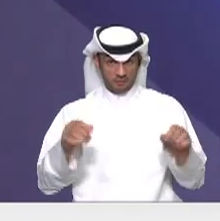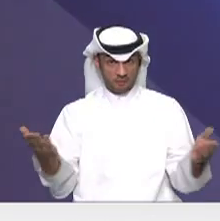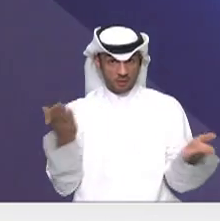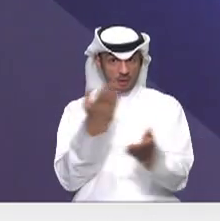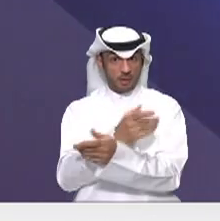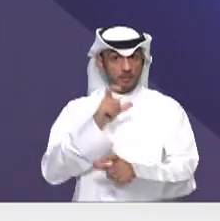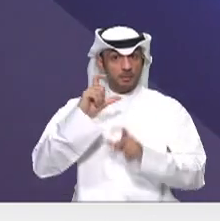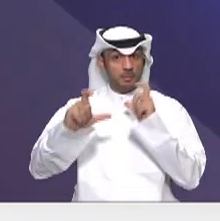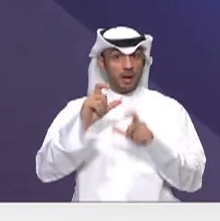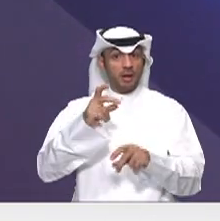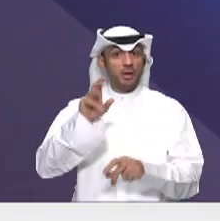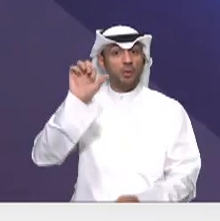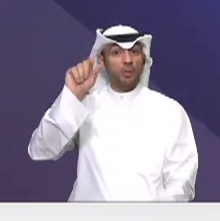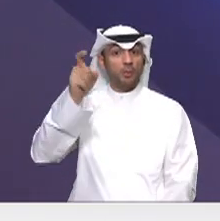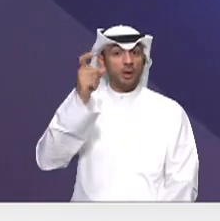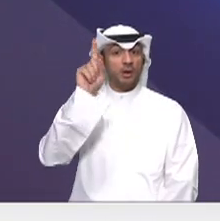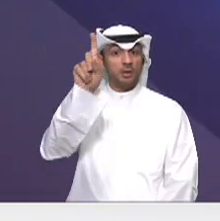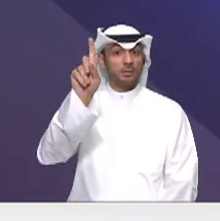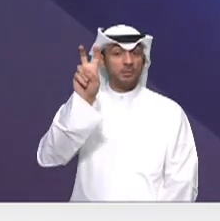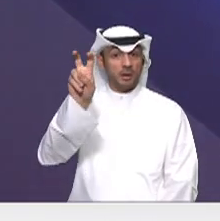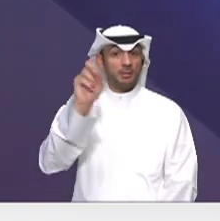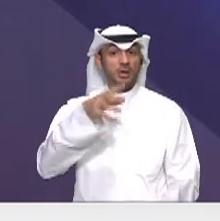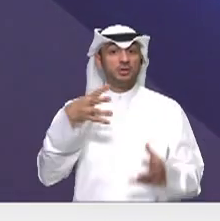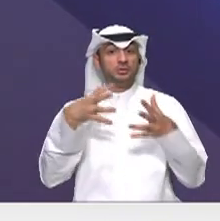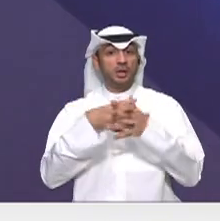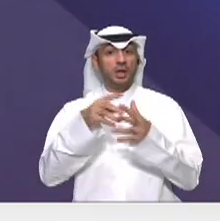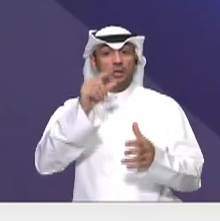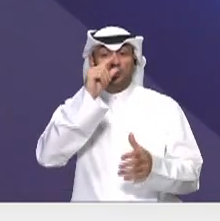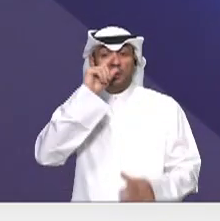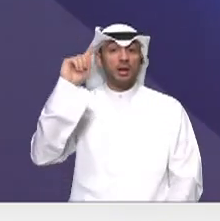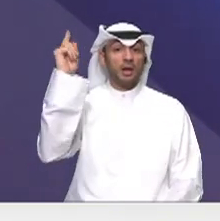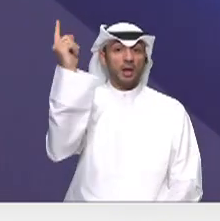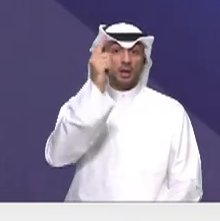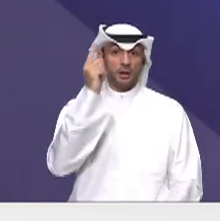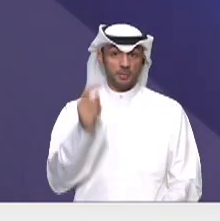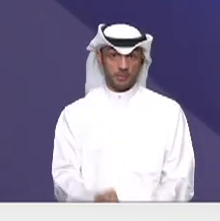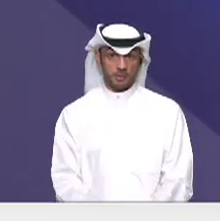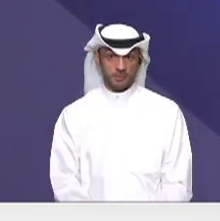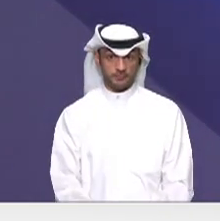ومركز دبي المالي العالمي. لقناة الأخبار سالي الأسعد، دبي.